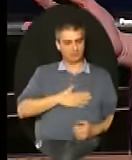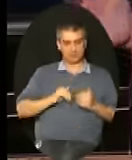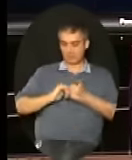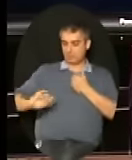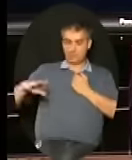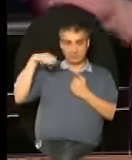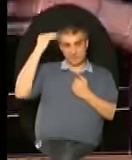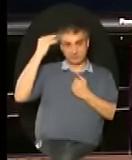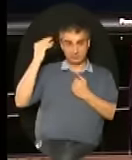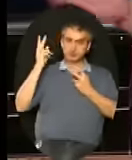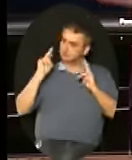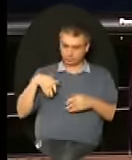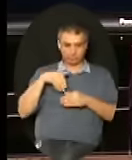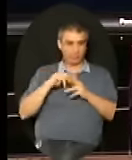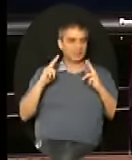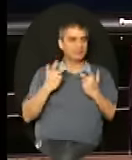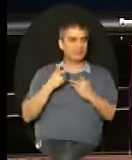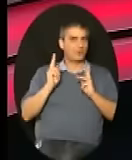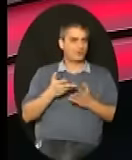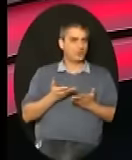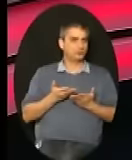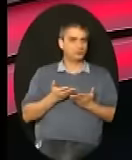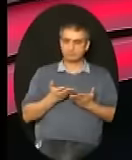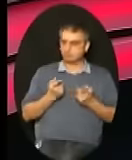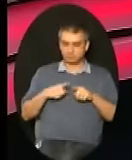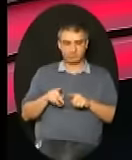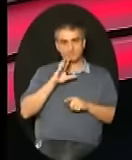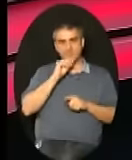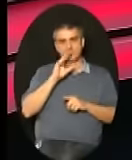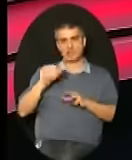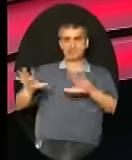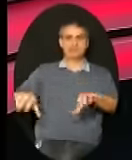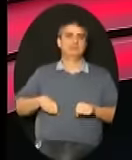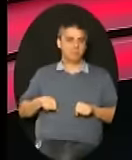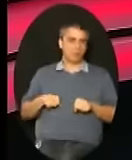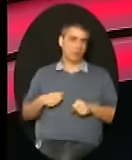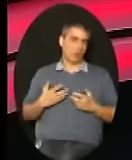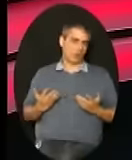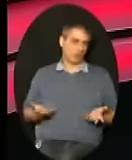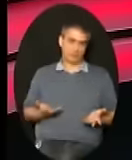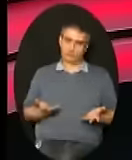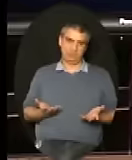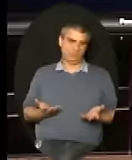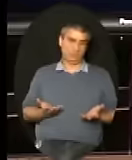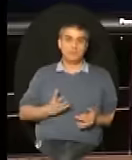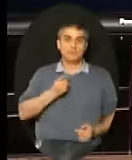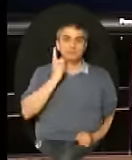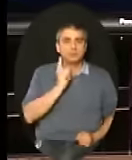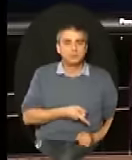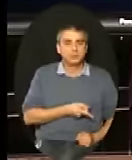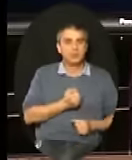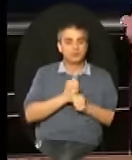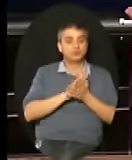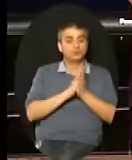להיפרד מהפלסטינים שקיים בקרב הציבור והוא קיים, כשבמקביל מדברים על סיפוח. לכן, מה שנדרש זה